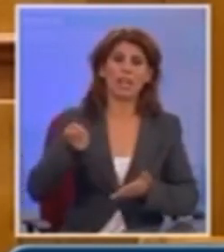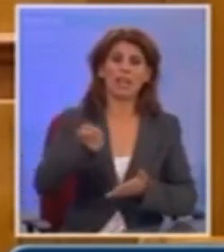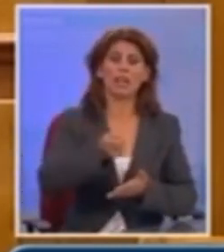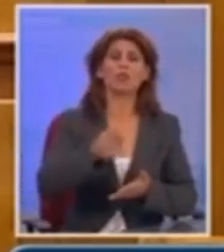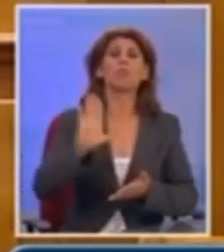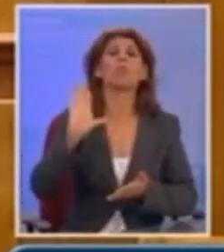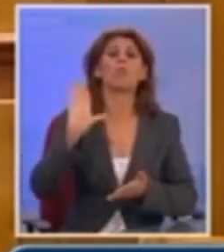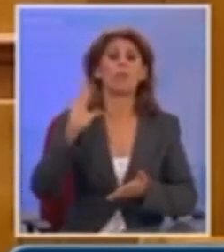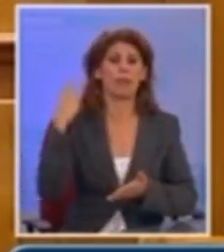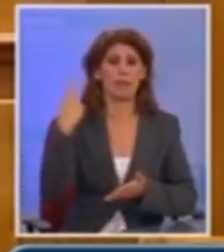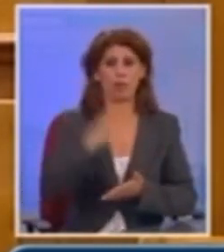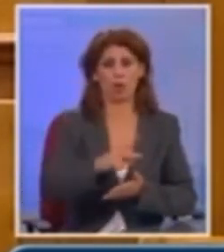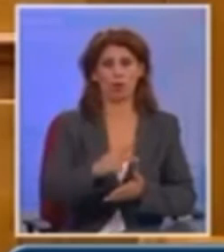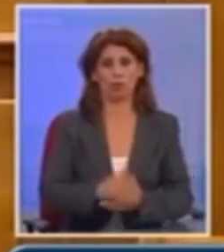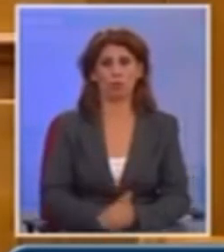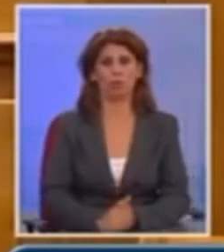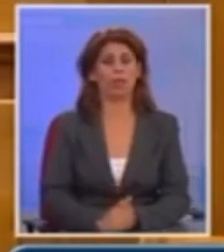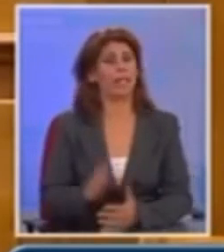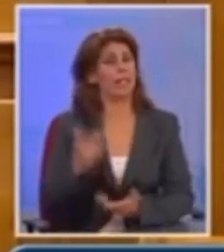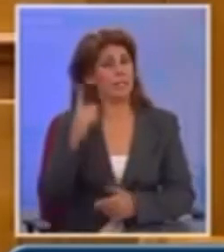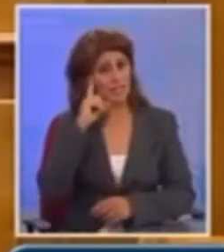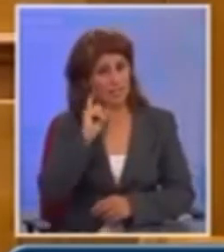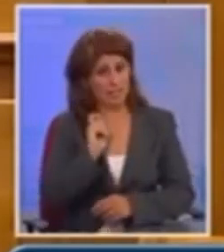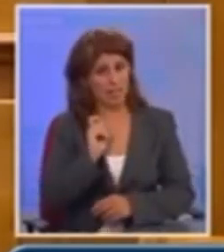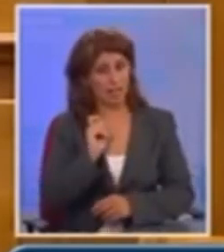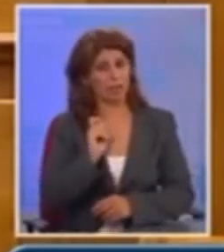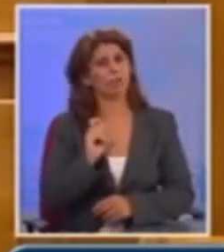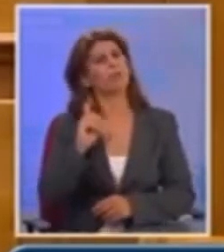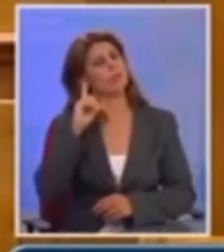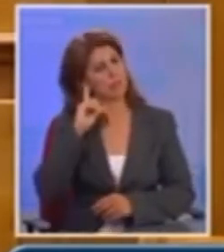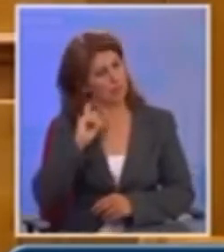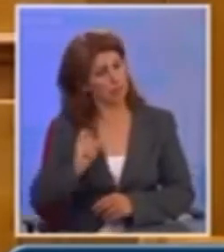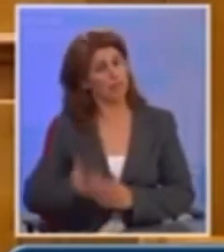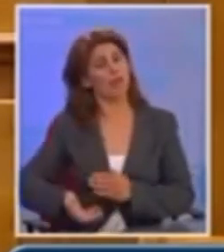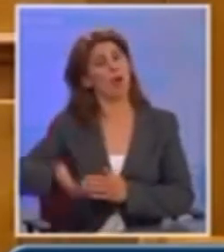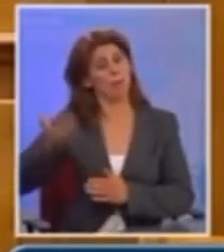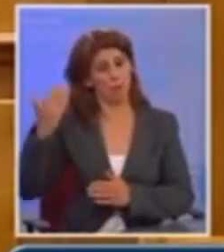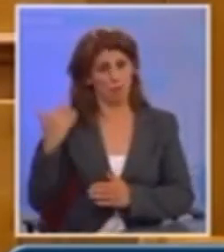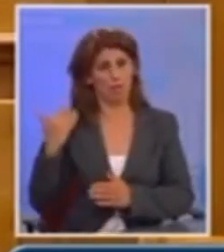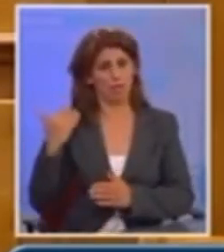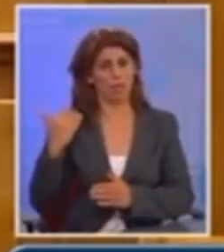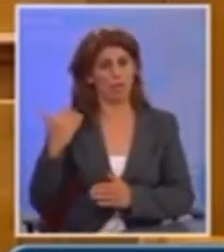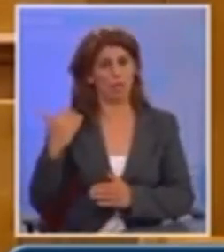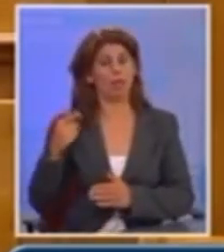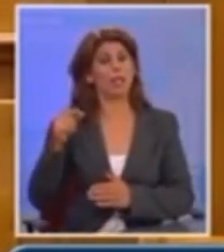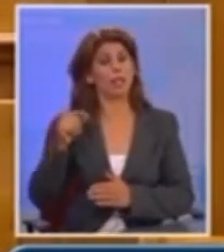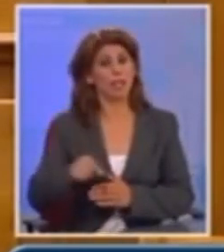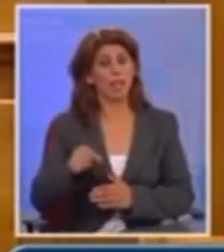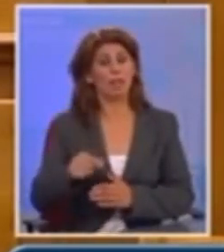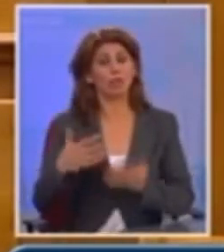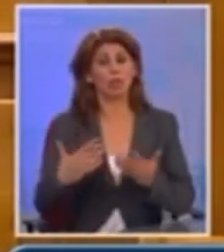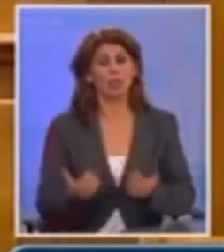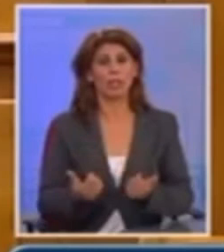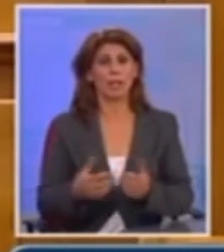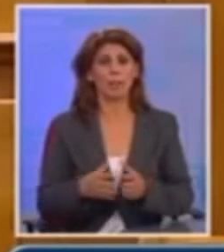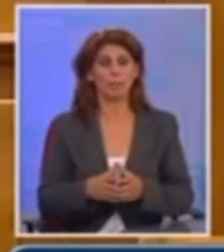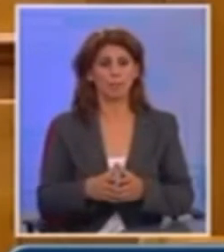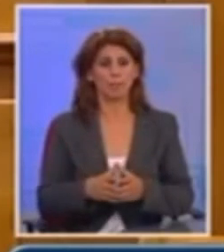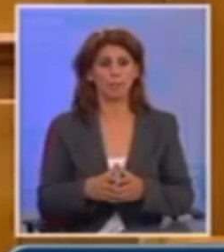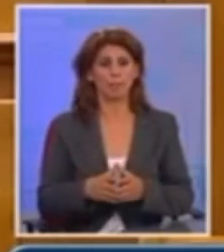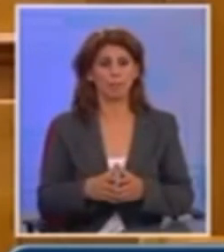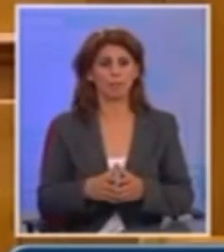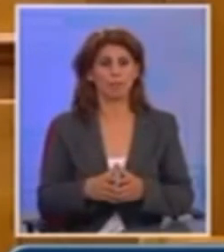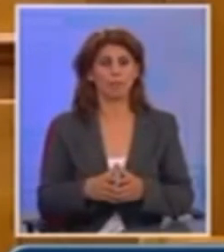του ανήκει. Διότι γνωρίζουν και γνώριζαν εκ των προτέρων, και αυτό αποτέλεσε